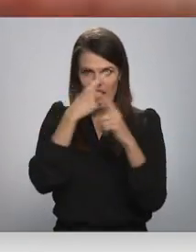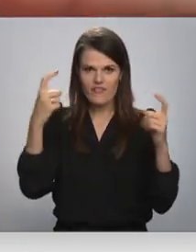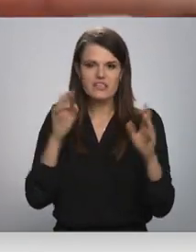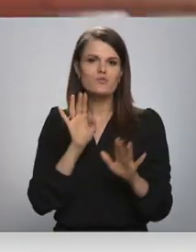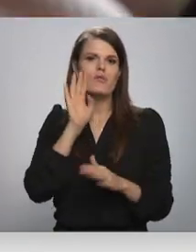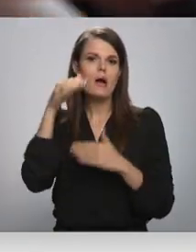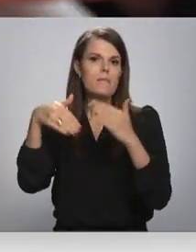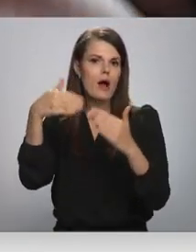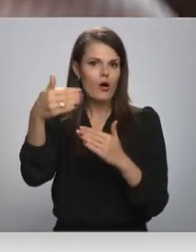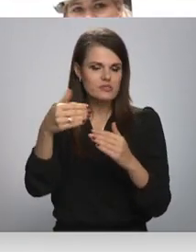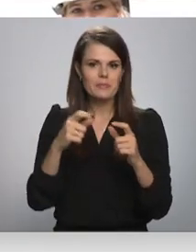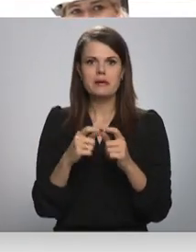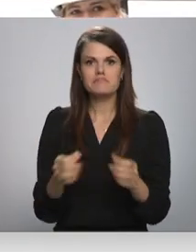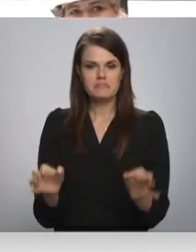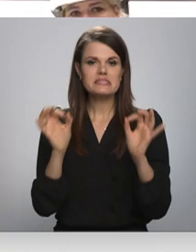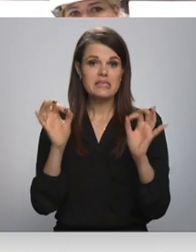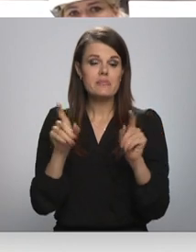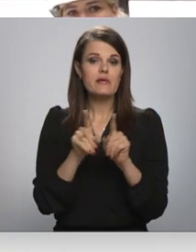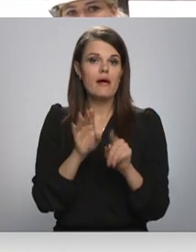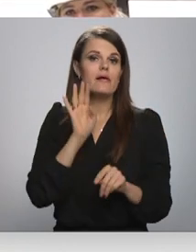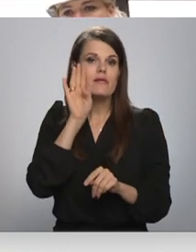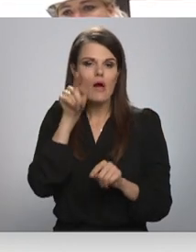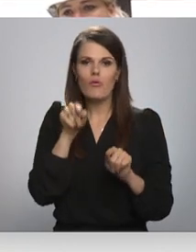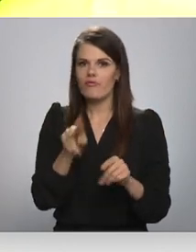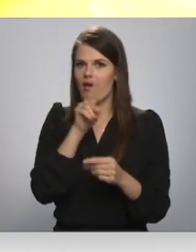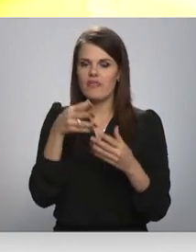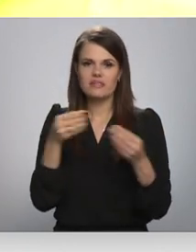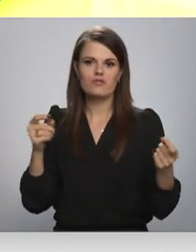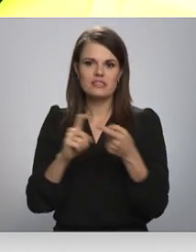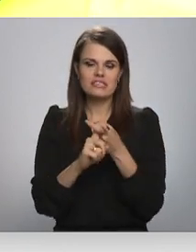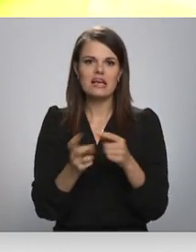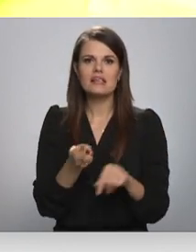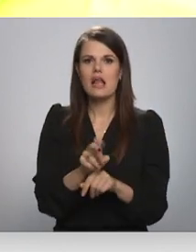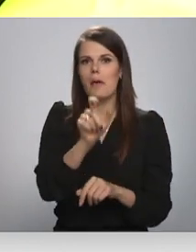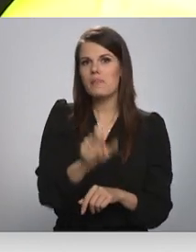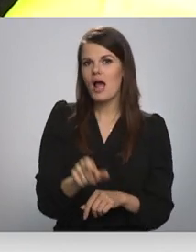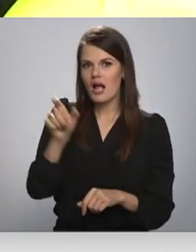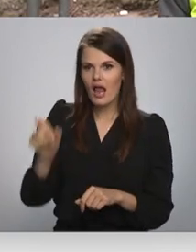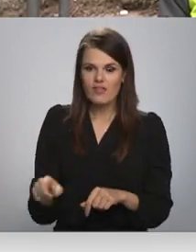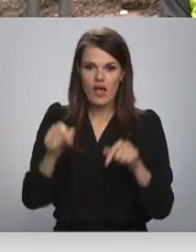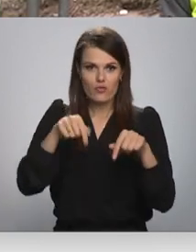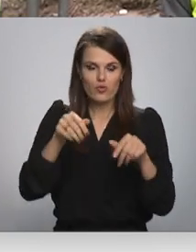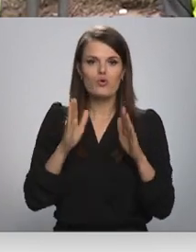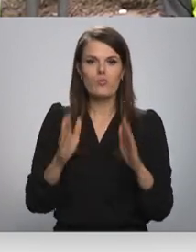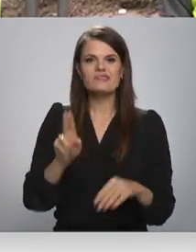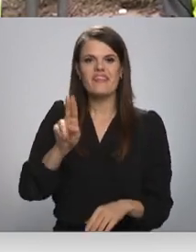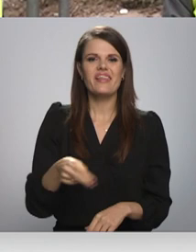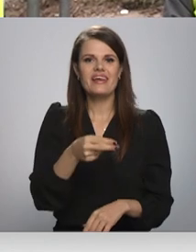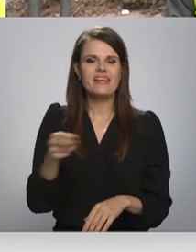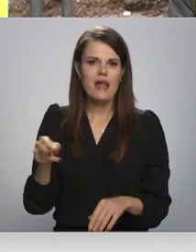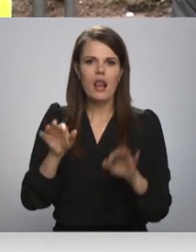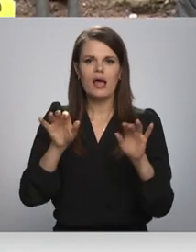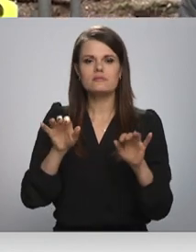nākamajām paaudzēm. Zīmīgi, ka arī nākotnē tā nezaudēs saikni ar ēkas apmeklētājiem. Viņā būs iekšā digitālais